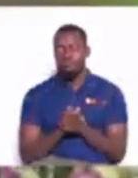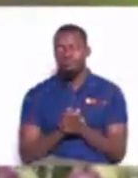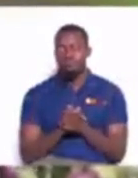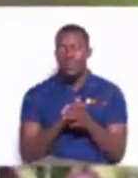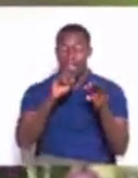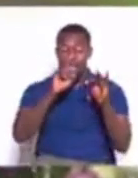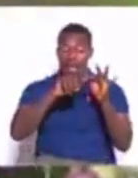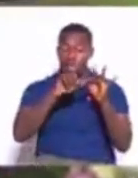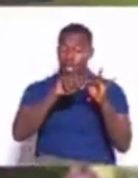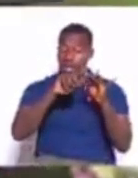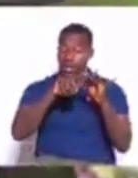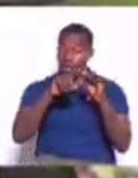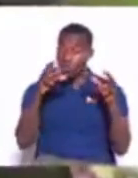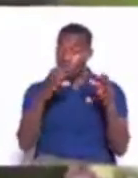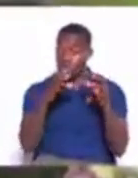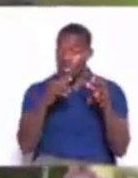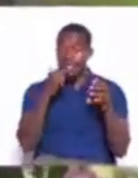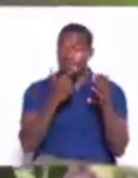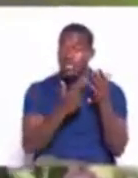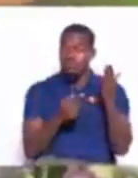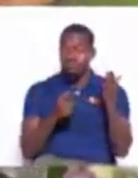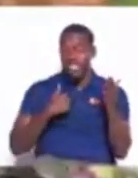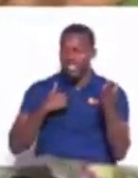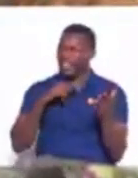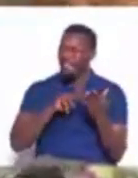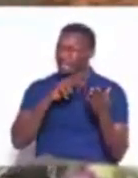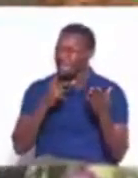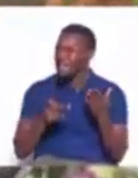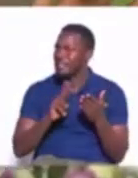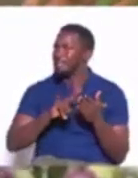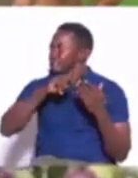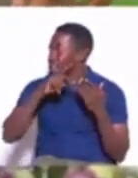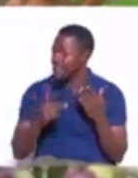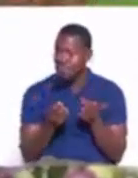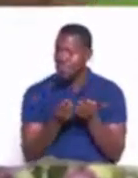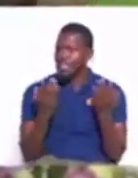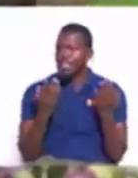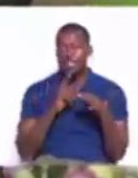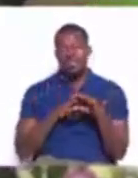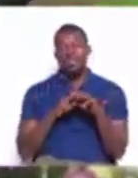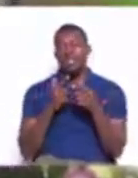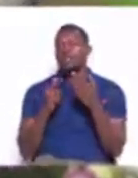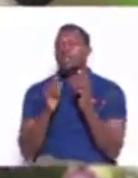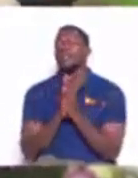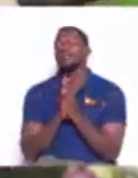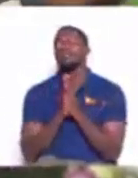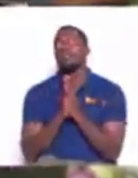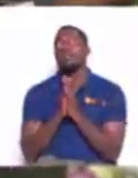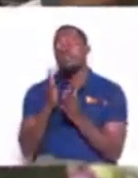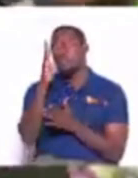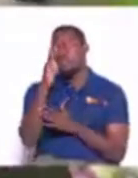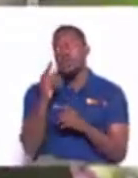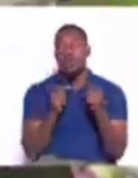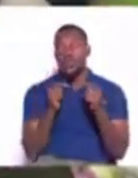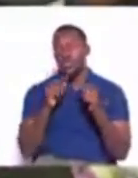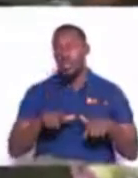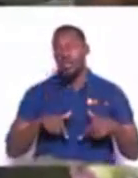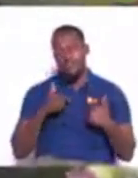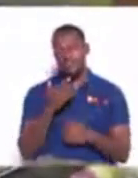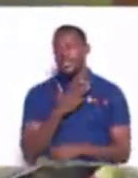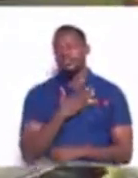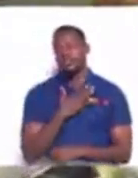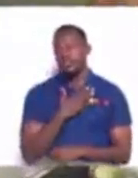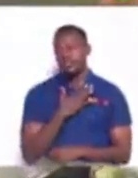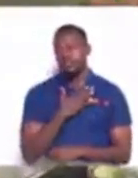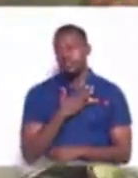la tatu unasema, Yesu nahitaji utawale maisha yangu. Dunia hii siitaki tena. Nahitaji neema yako